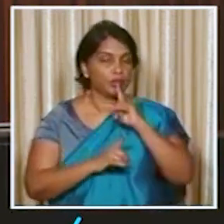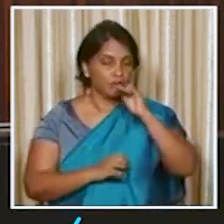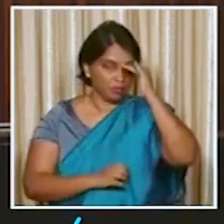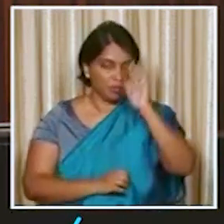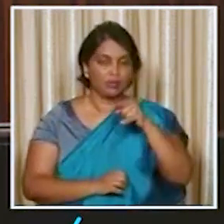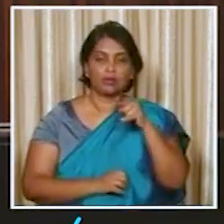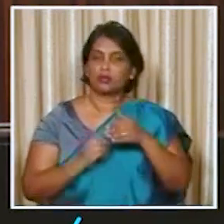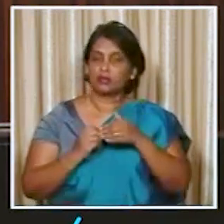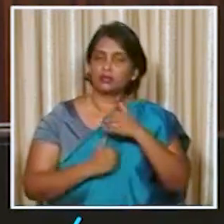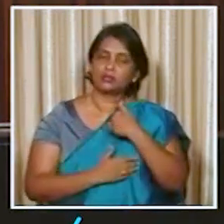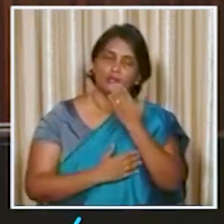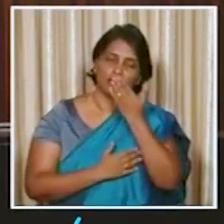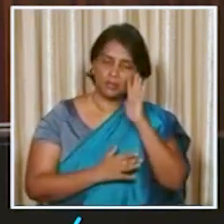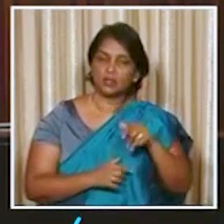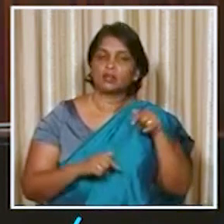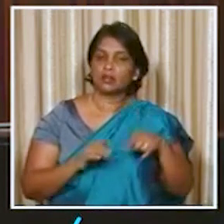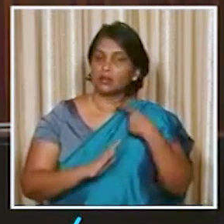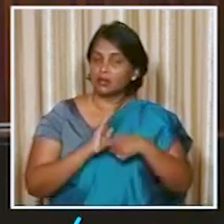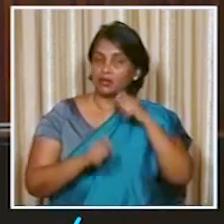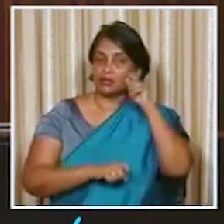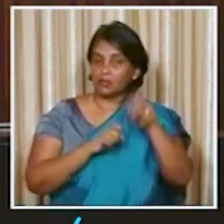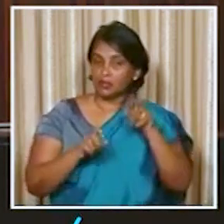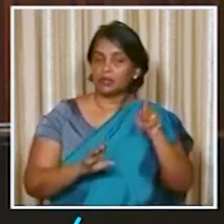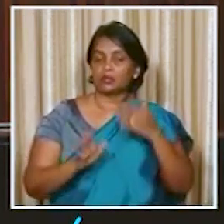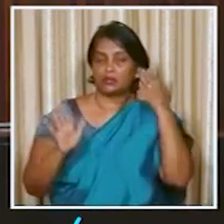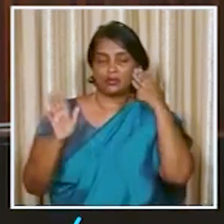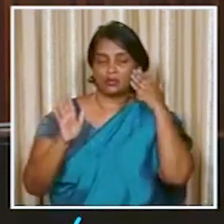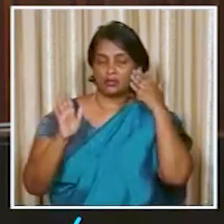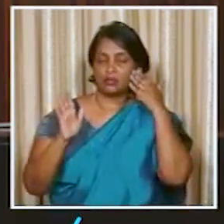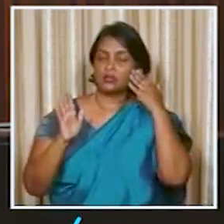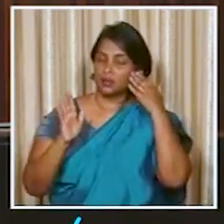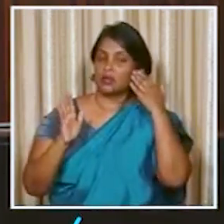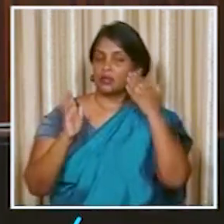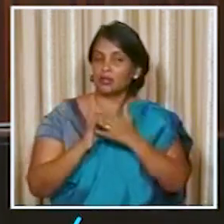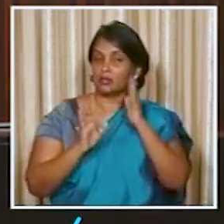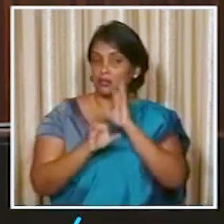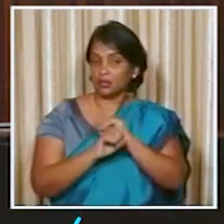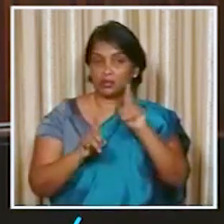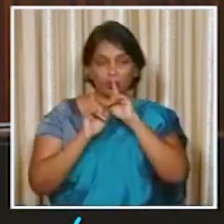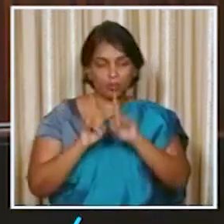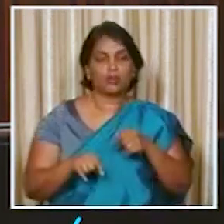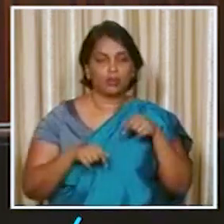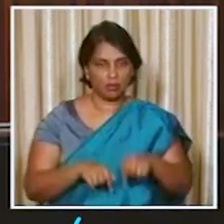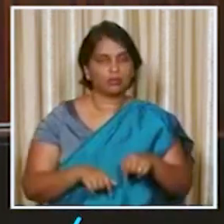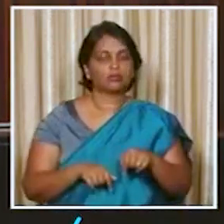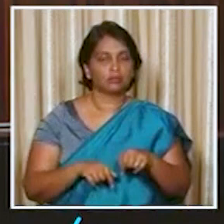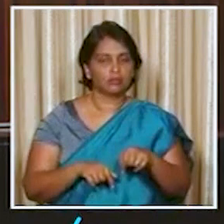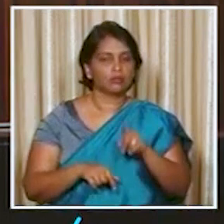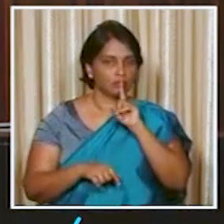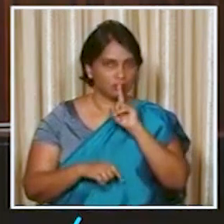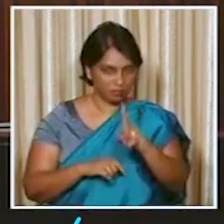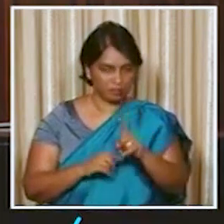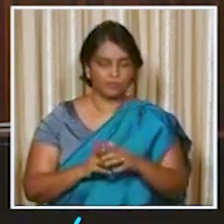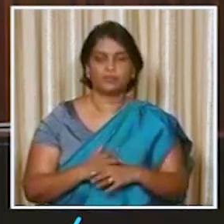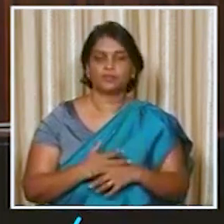ලෙස මෙතුක්කල් නිහඬව සිට රටේ මහජනතාව වෙත අවධාර වෙත අනාවරණය නොකළ සිද්ධියක් මම අද ඔබ ඔබට ප්‍රකාශ